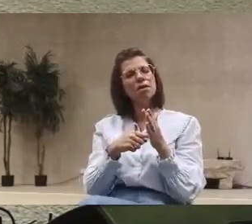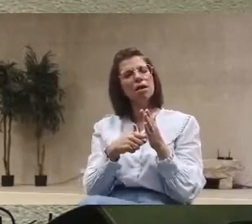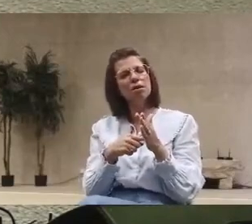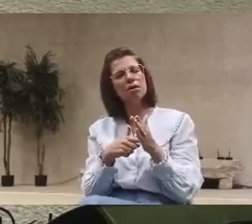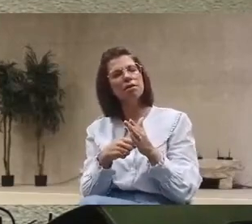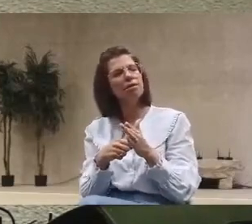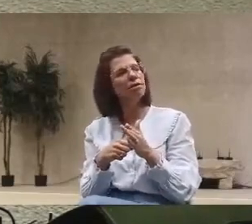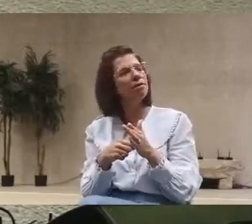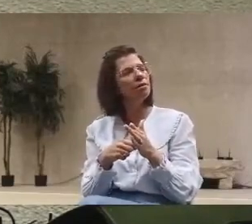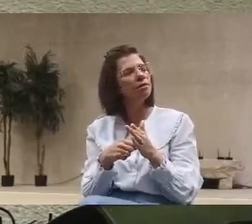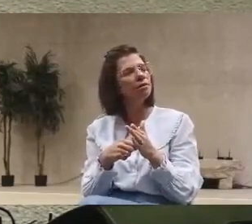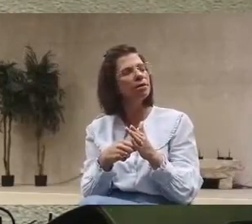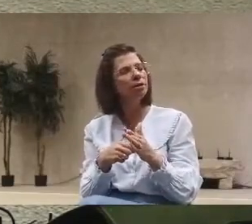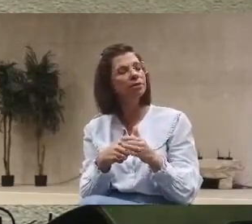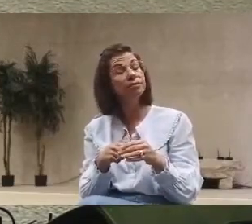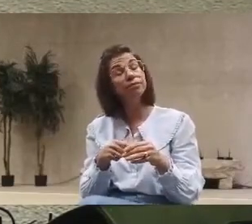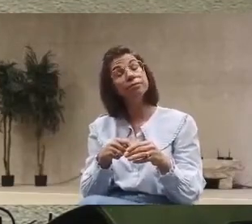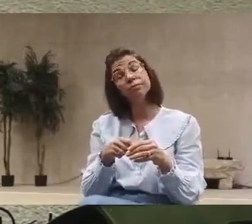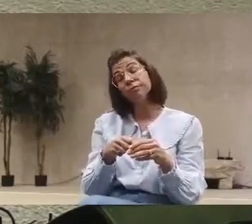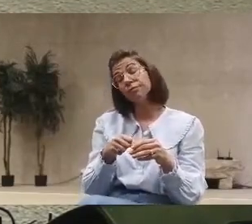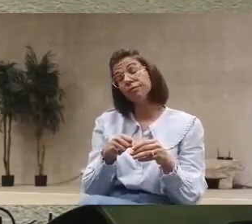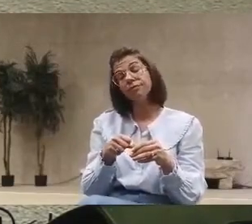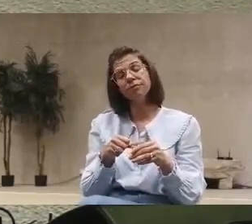qu'eux-mêmes, ils étaient gênés.